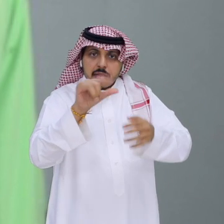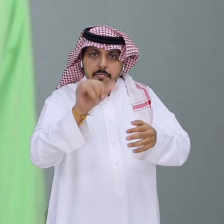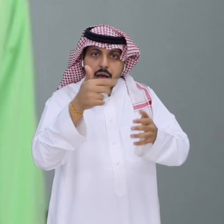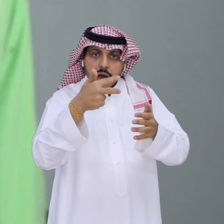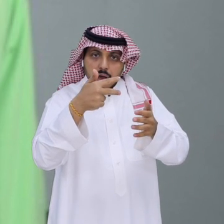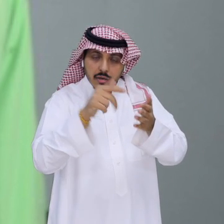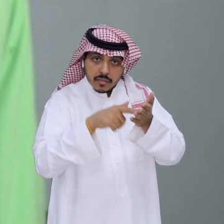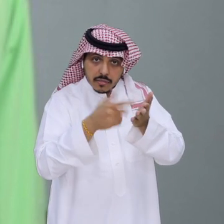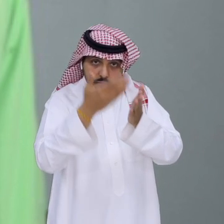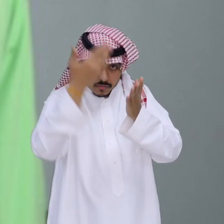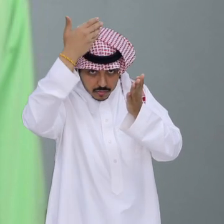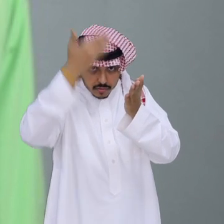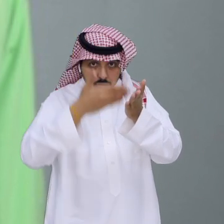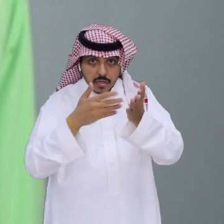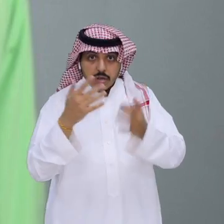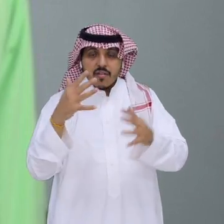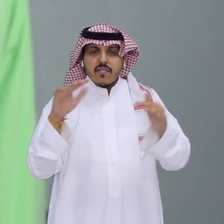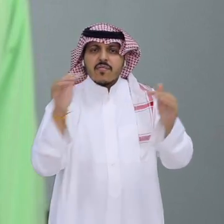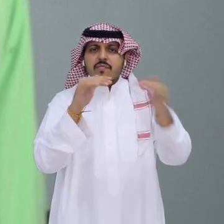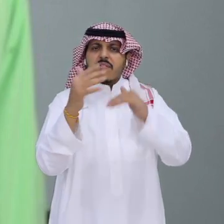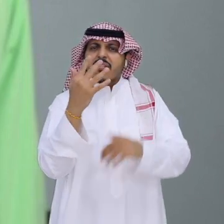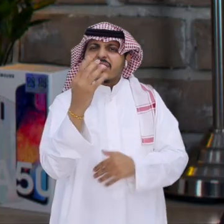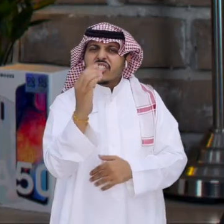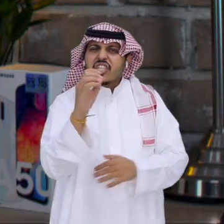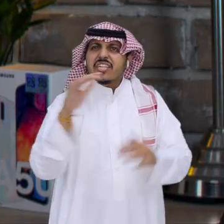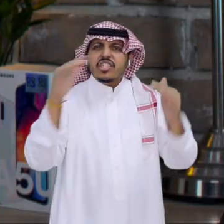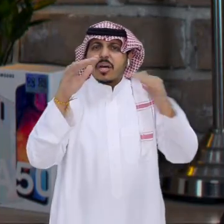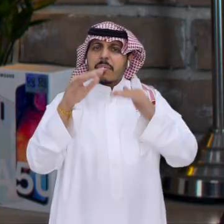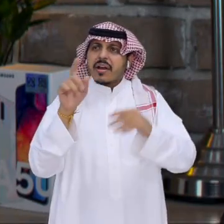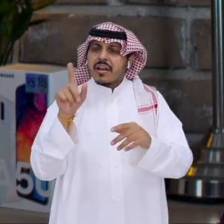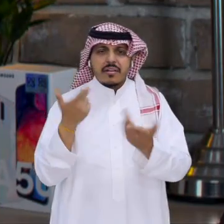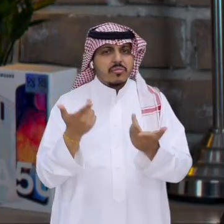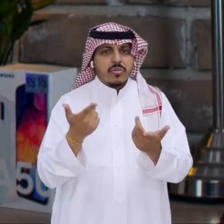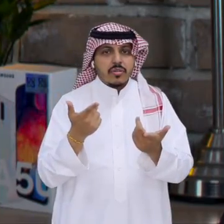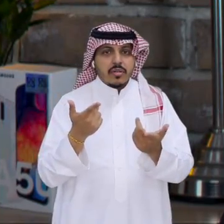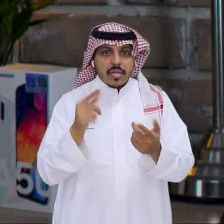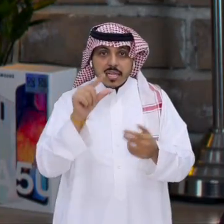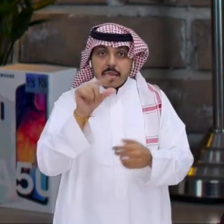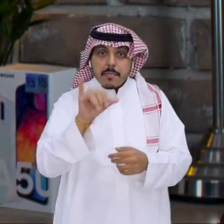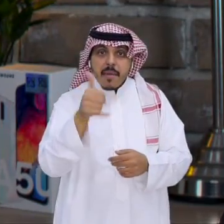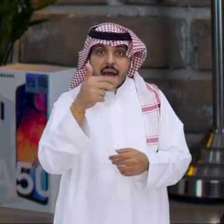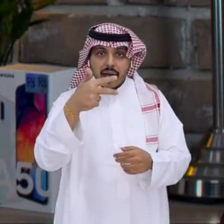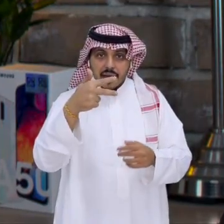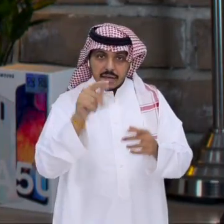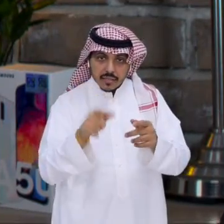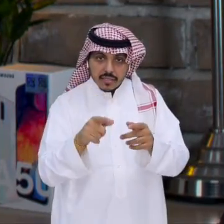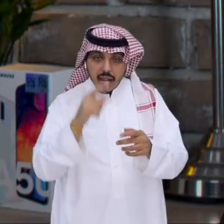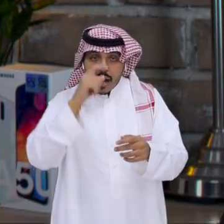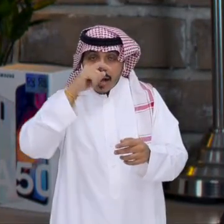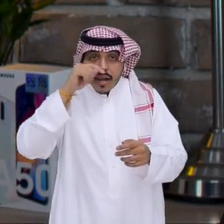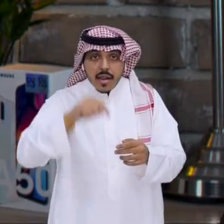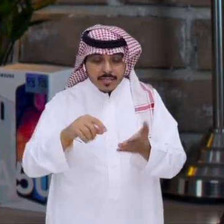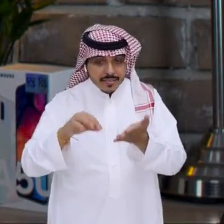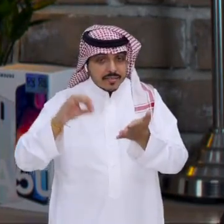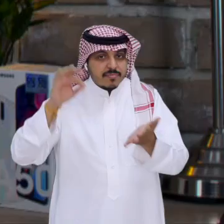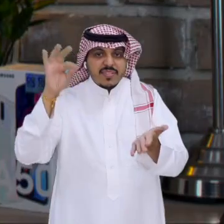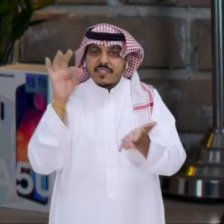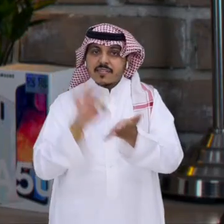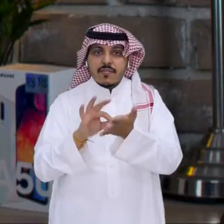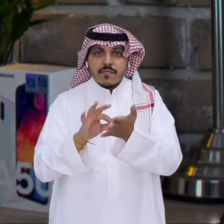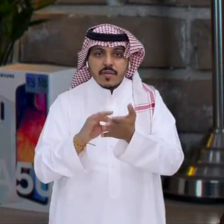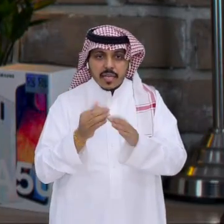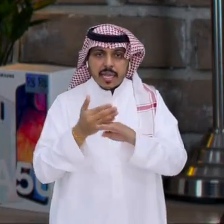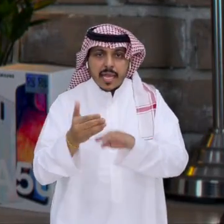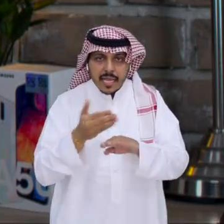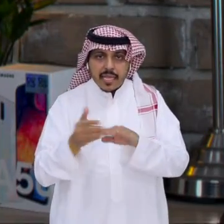الموضوع يعني مرة مهم وحرج؟ ما قاعدين دائما نسوي عمليات 4G. عمليات جراحة الدماغ يبغى لها الليتنسي شبه صفر، يكون ما لازم